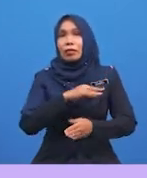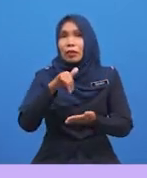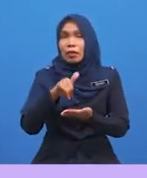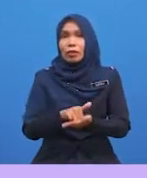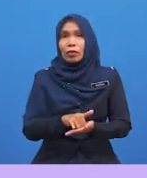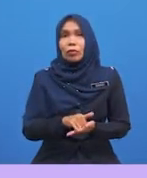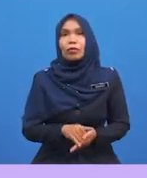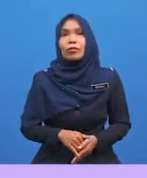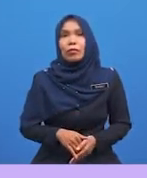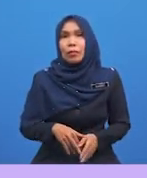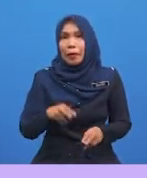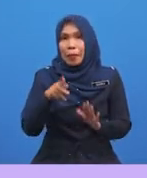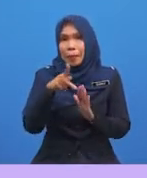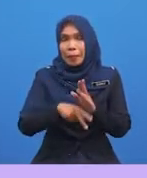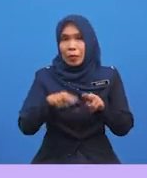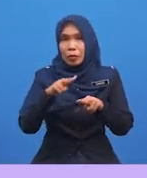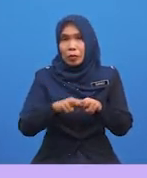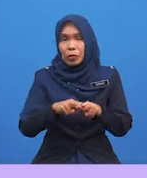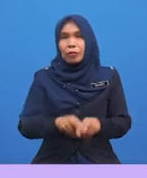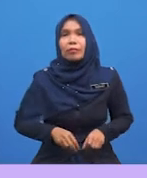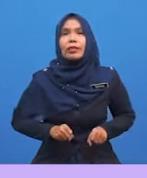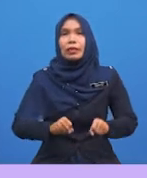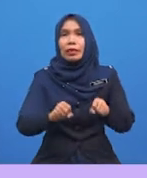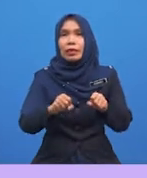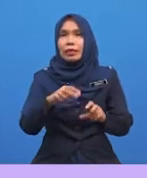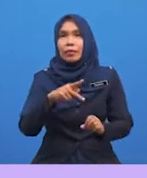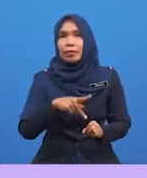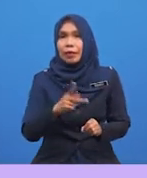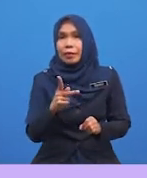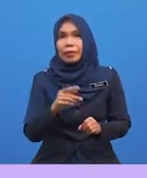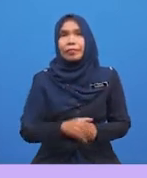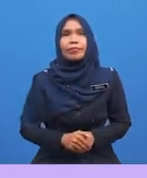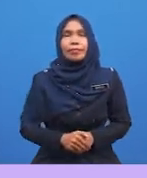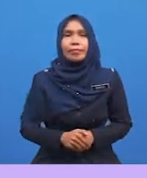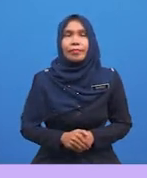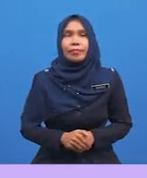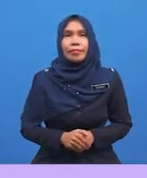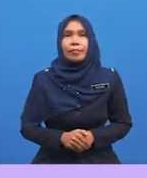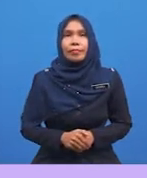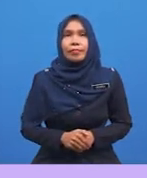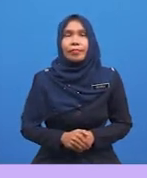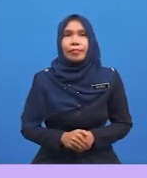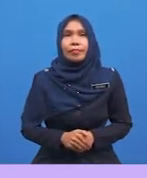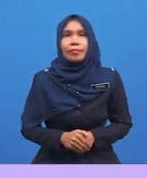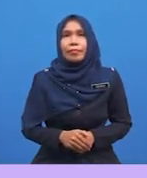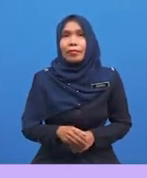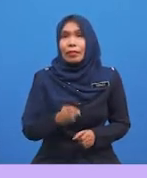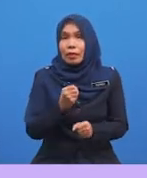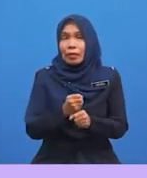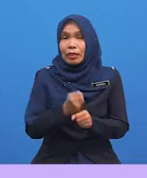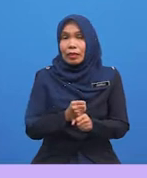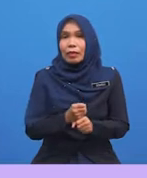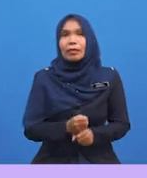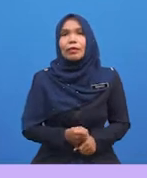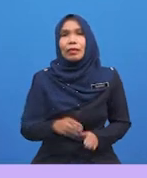padat. Kebanyakan penduduk yang tinggal di kawasan tanah rancangan FELTA bekerja sebagai petani dan